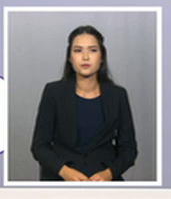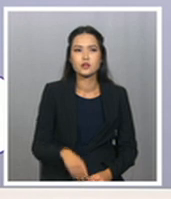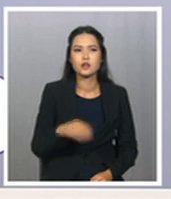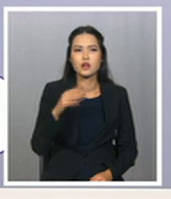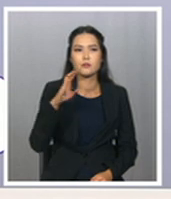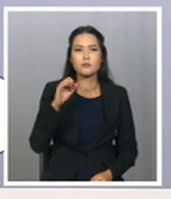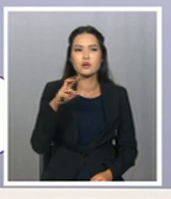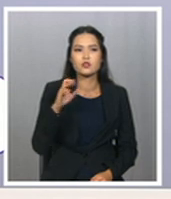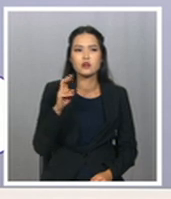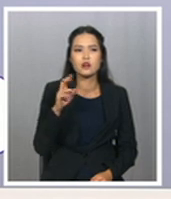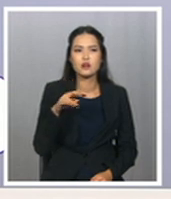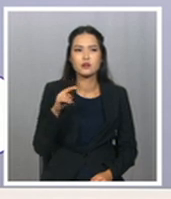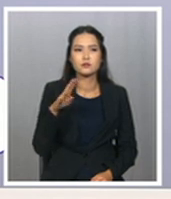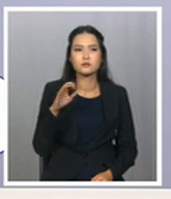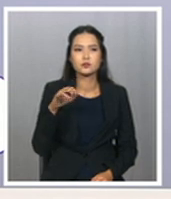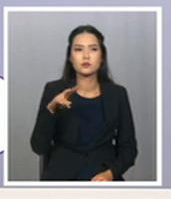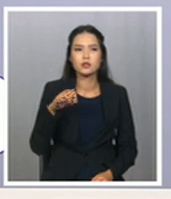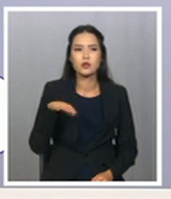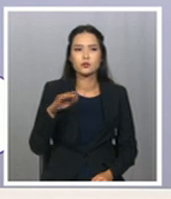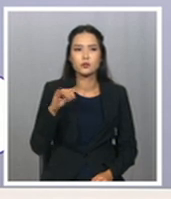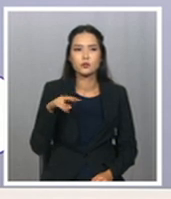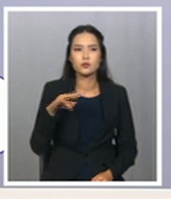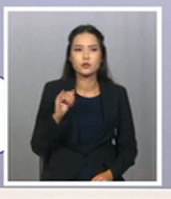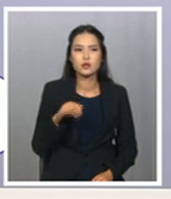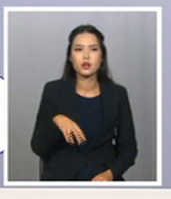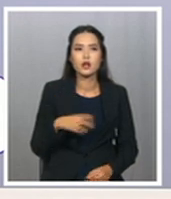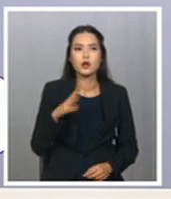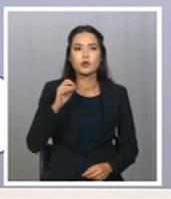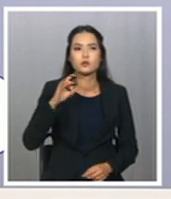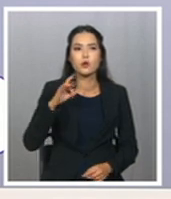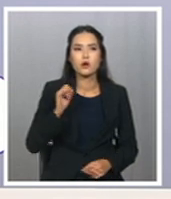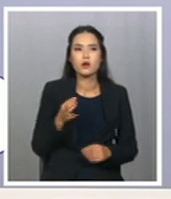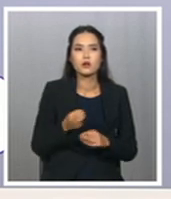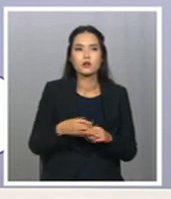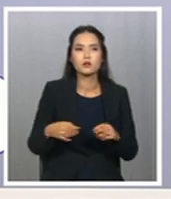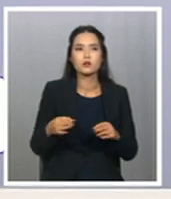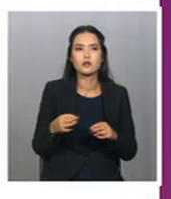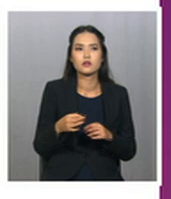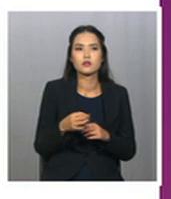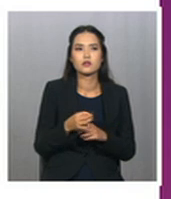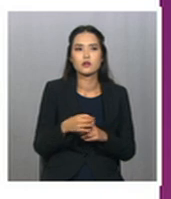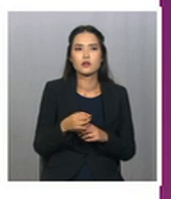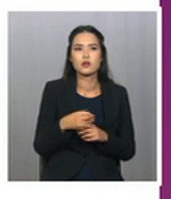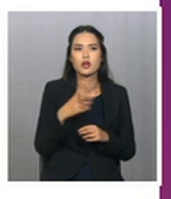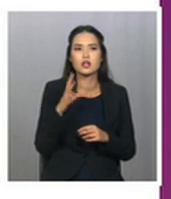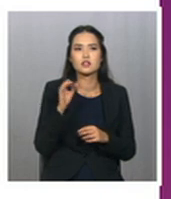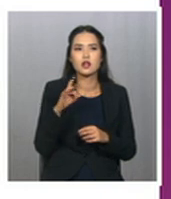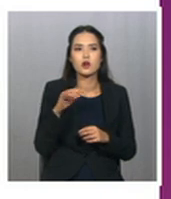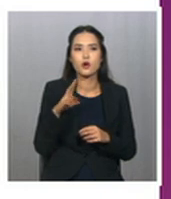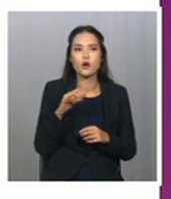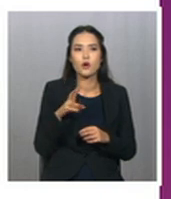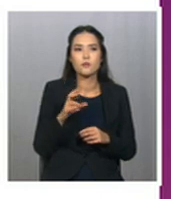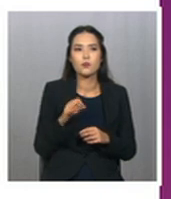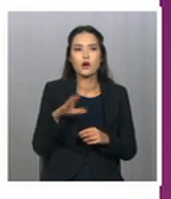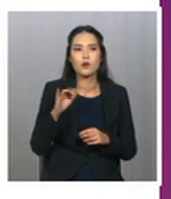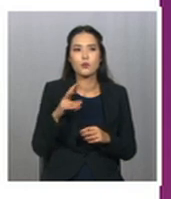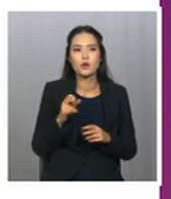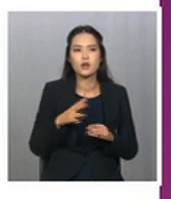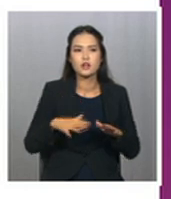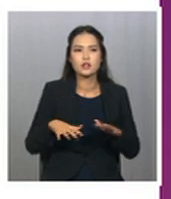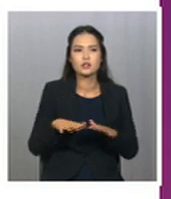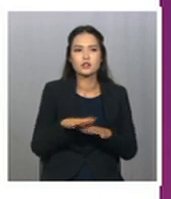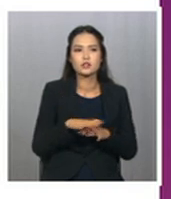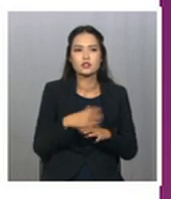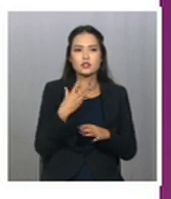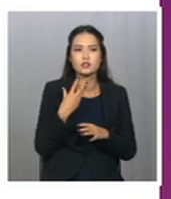Оқушылар, келесі тарихи тұлғамыз Міржақып Дулатұлы. Қазақтың аса көрнекті ағартушысы, қоғам қайраткері,